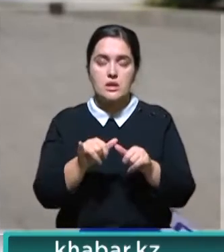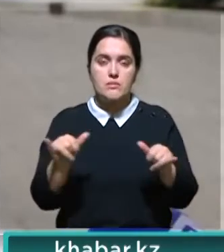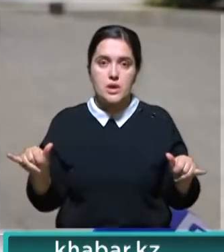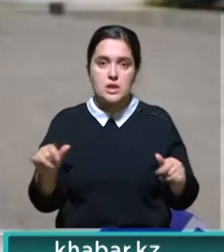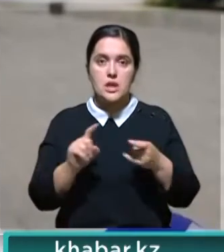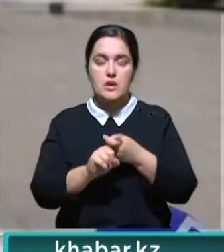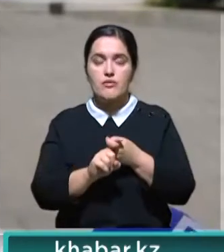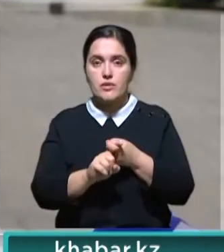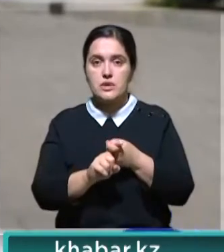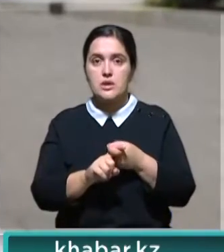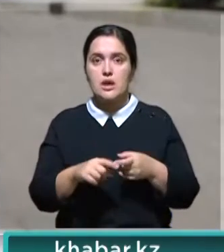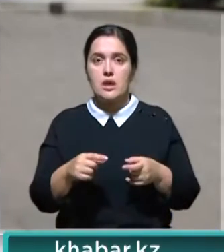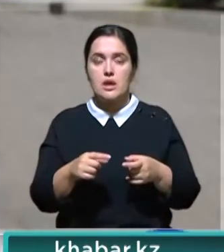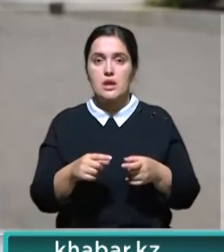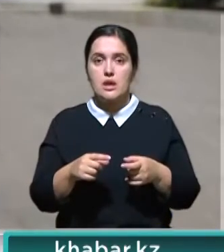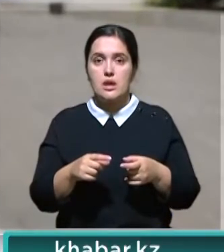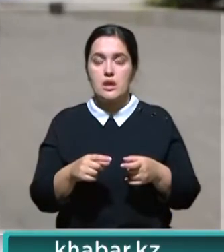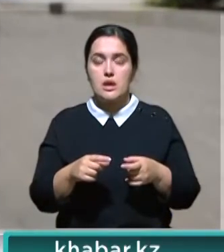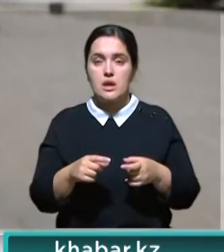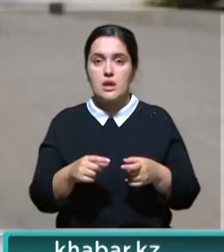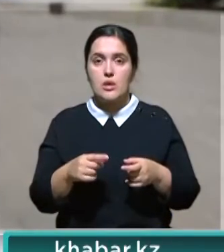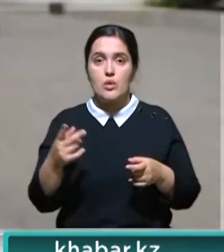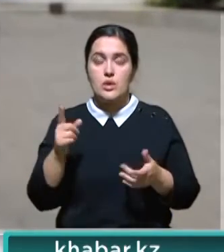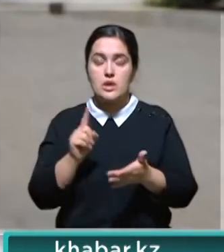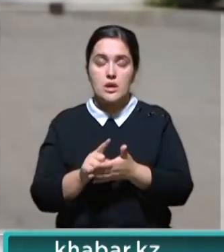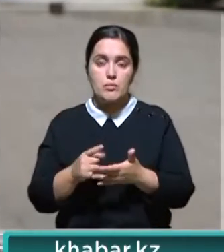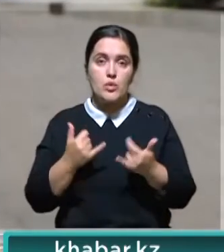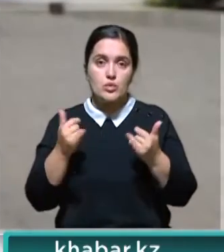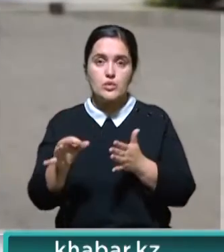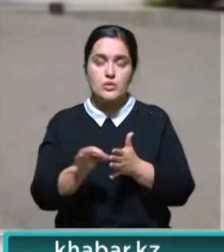инфекции. Мы говорим о десятках тысяч доз вакцины, которые должны быть доступны в срочном порядке.